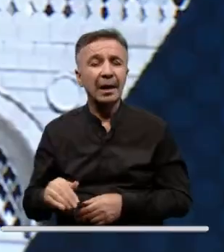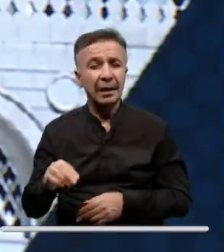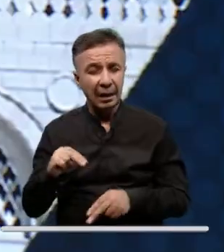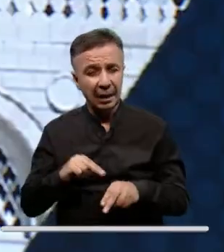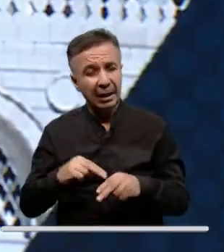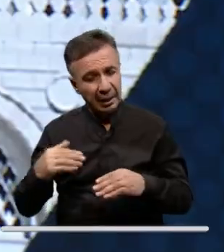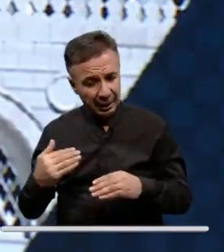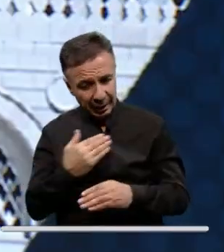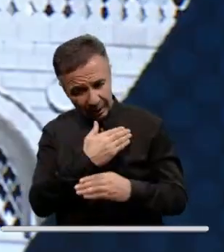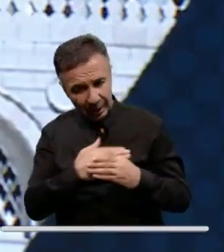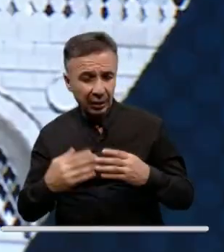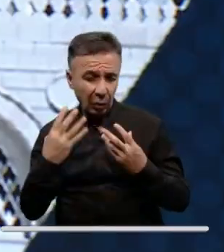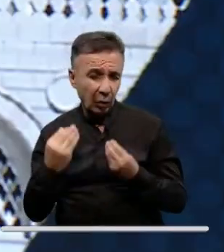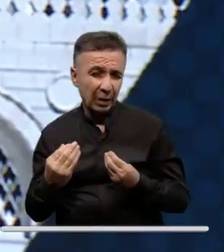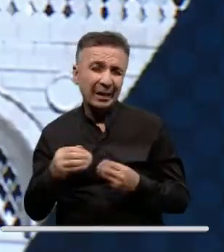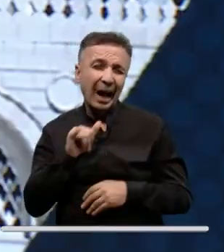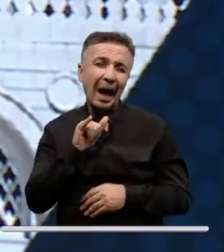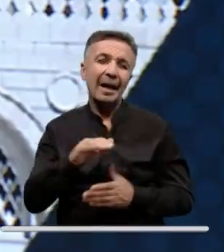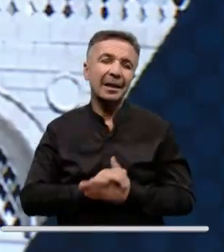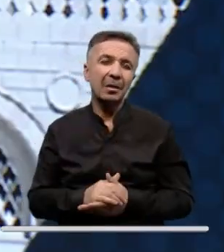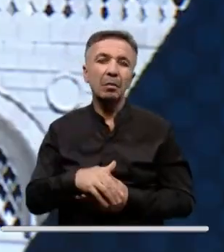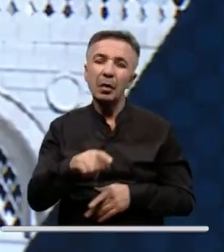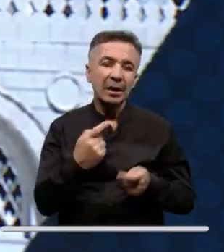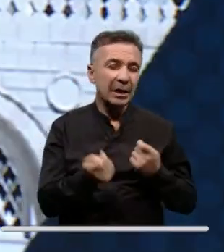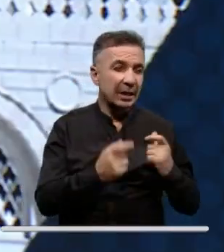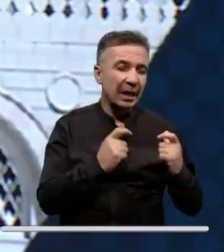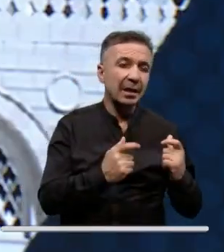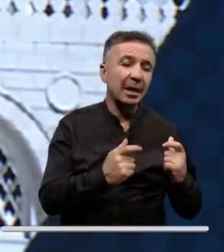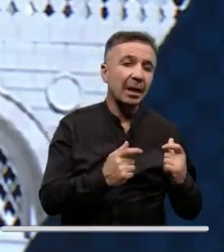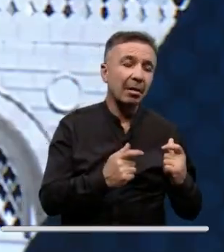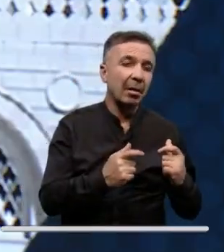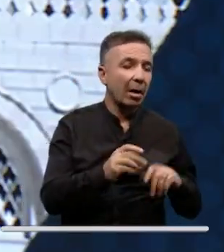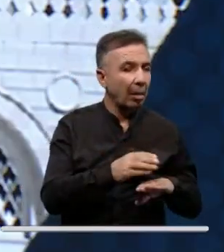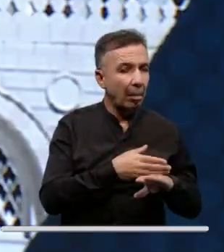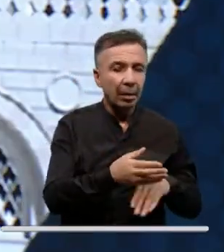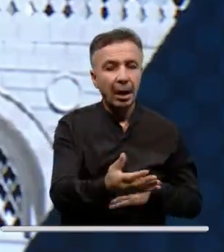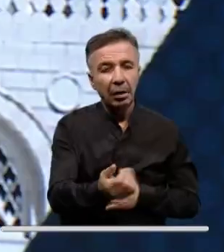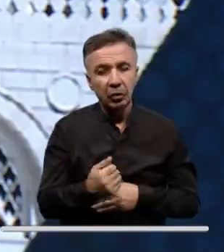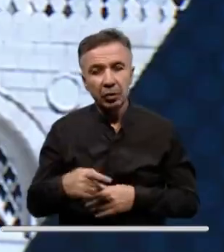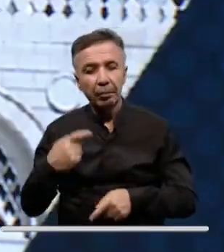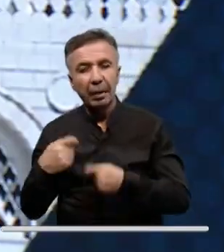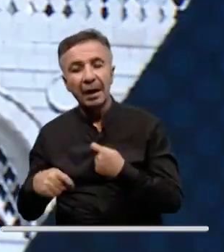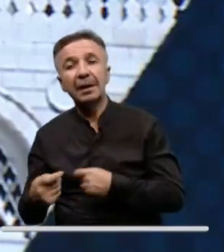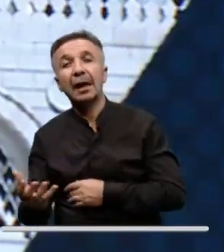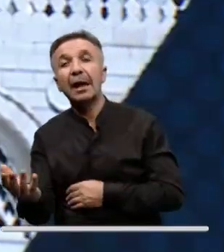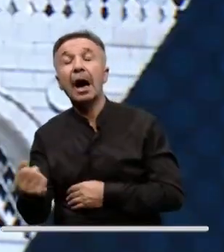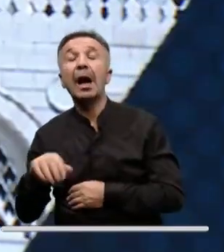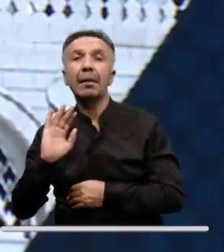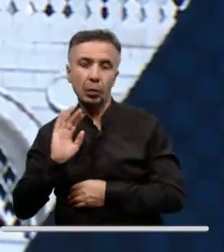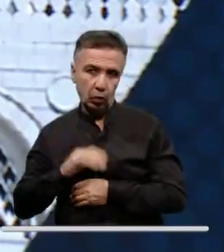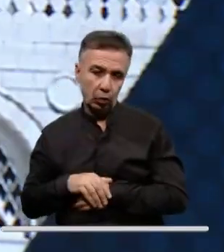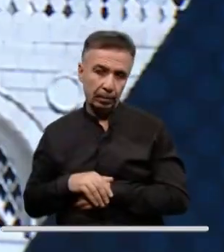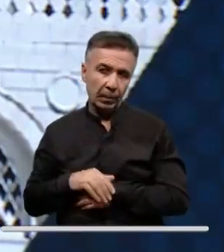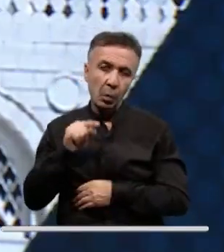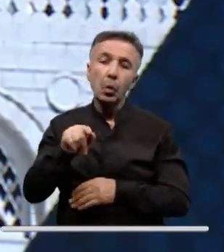durum aynıdır Çünkü biz burada iş yerinden alıyoruz bankadan satın almıyoruz Eee